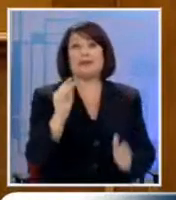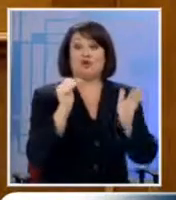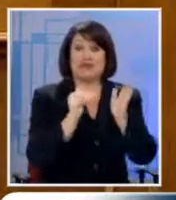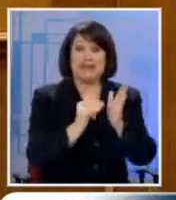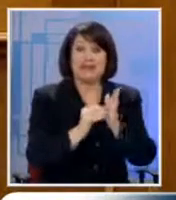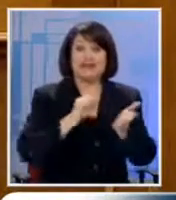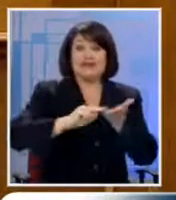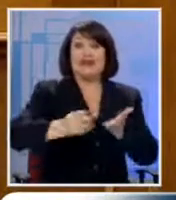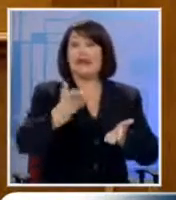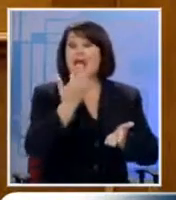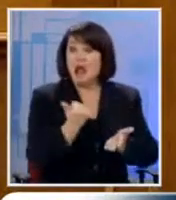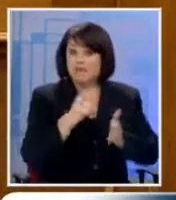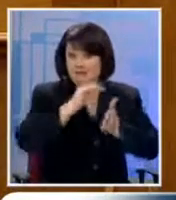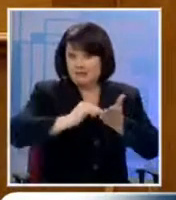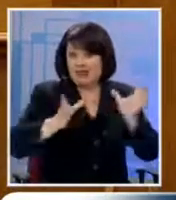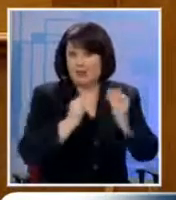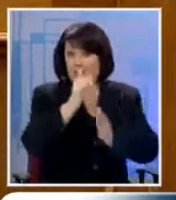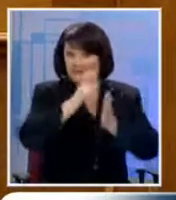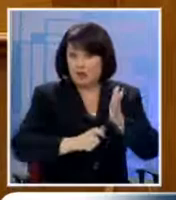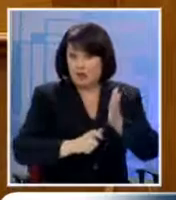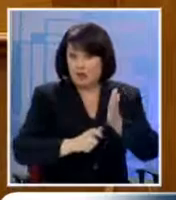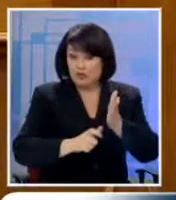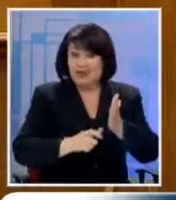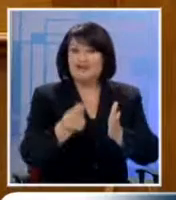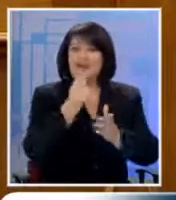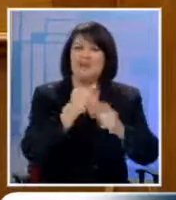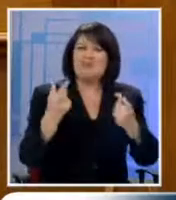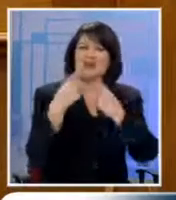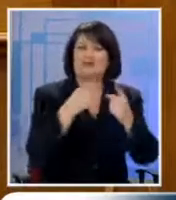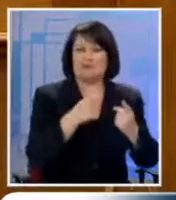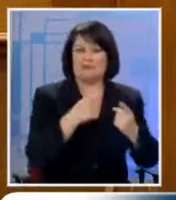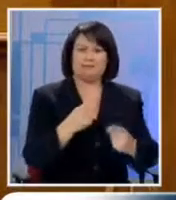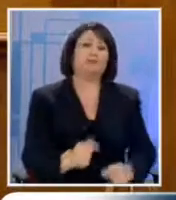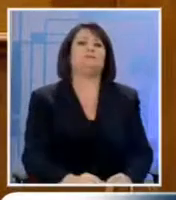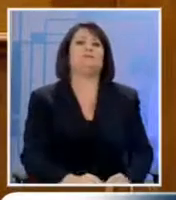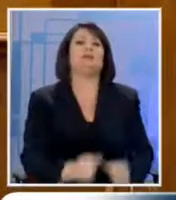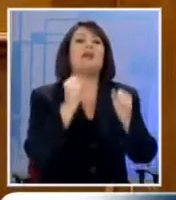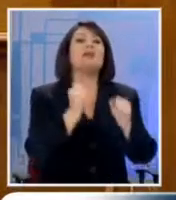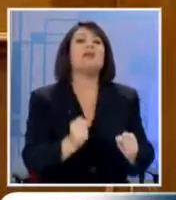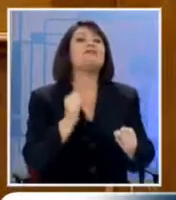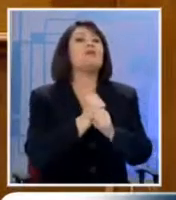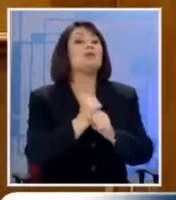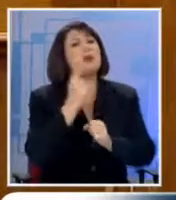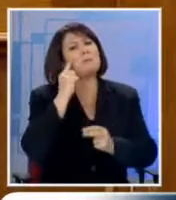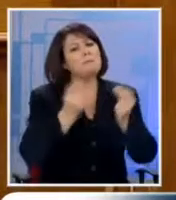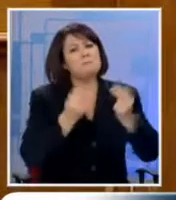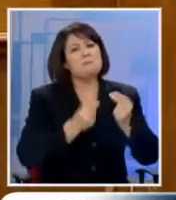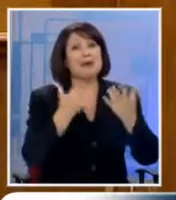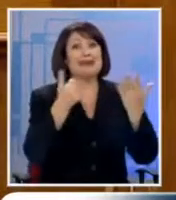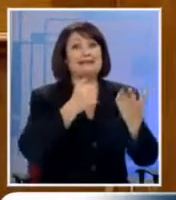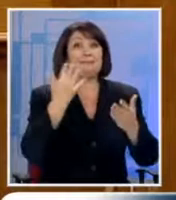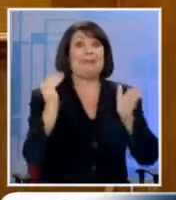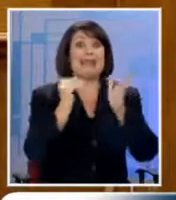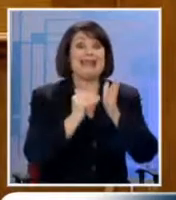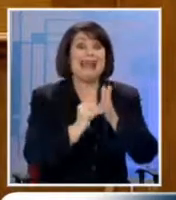οι ανασφάλιστοι φέτος σε τουρισμό και εστίαση. Όσο για τις θέσεις εργασίας, υπολογίζεται ότι πάνω από